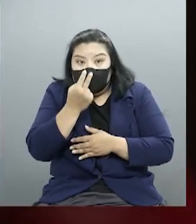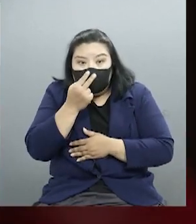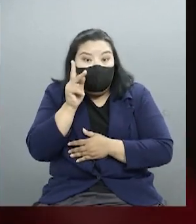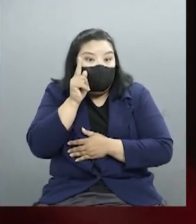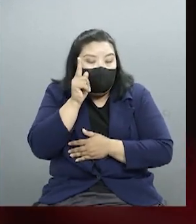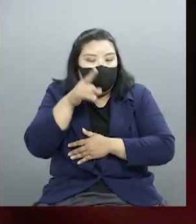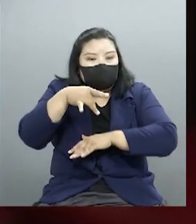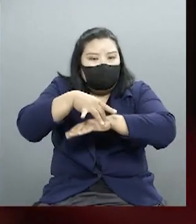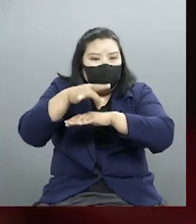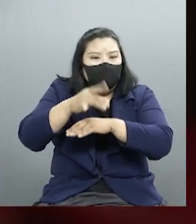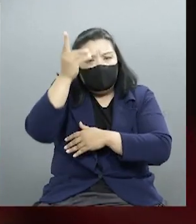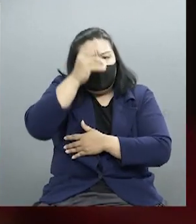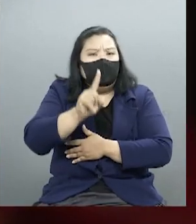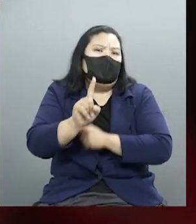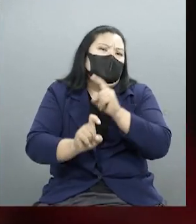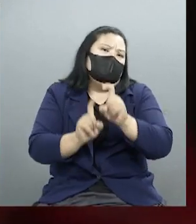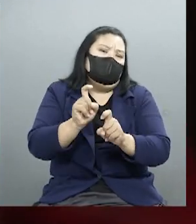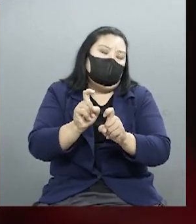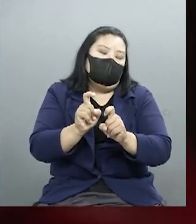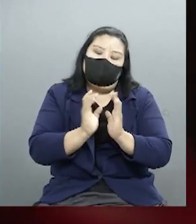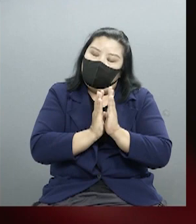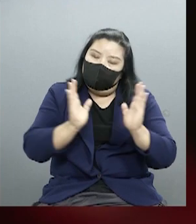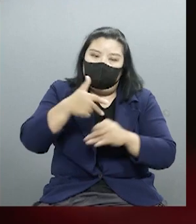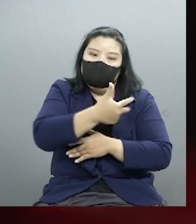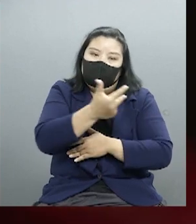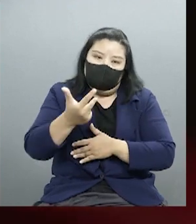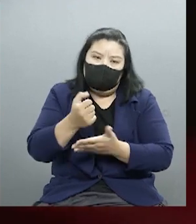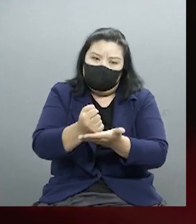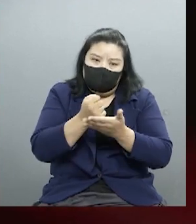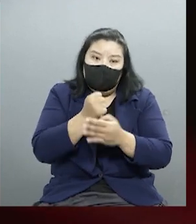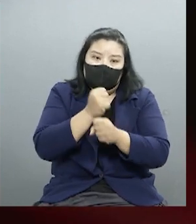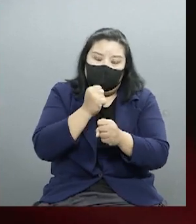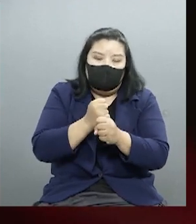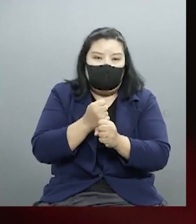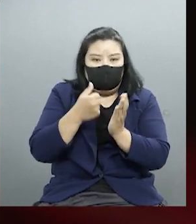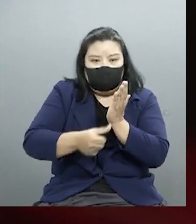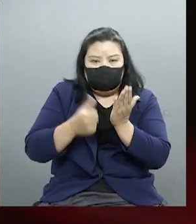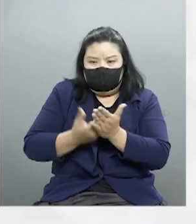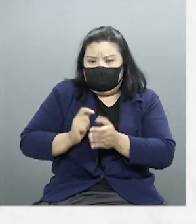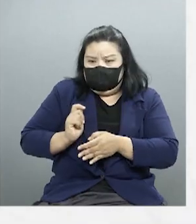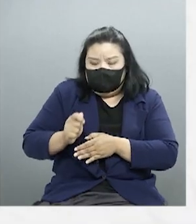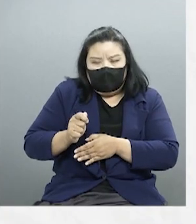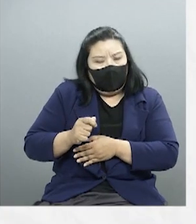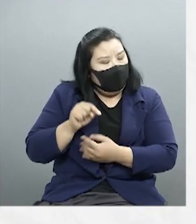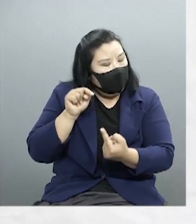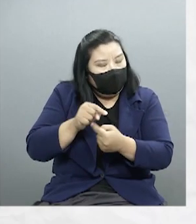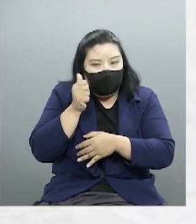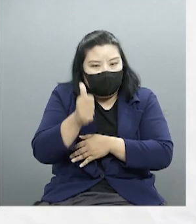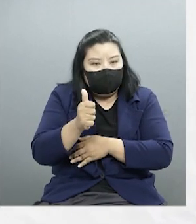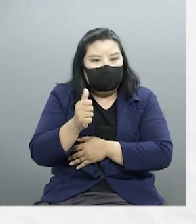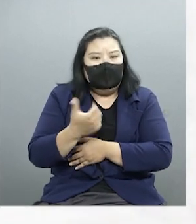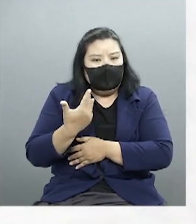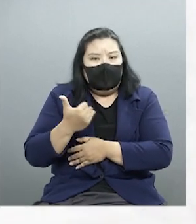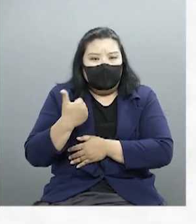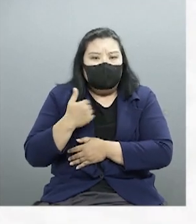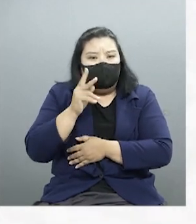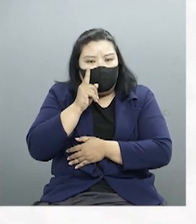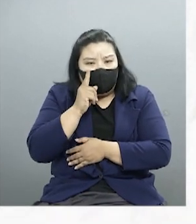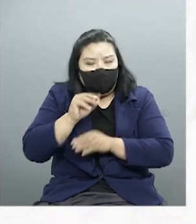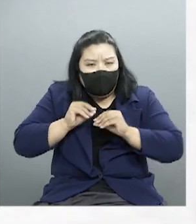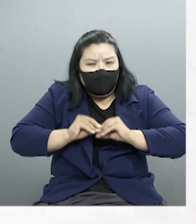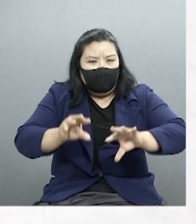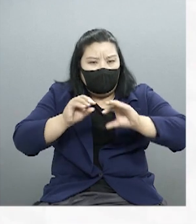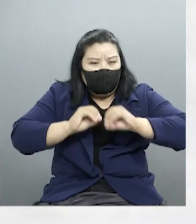กัสกับข่าวดาราเสียชีวิตขอบคุณไทย PBS ที่ทำงานคุ้มภาษีมากหรืออีกหลายความคิดเห็นก็แชร์ข่